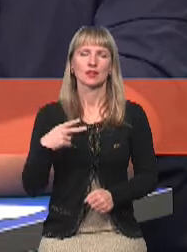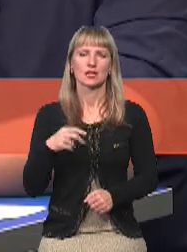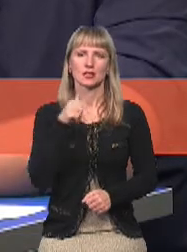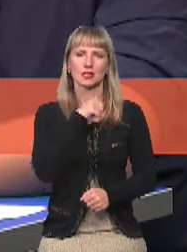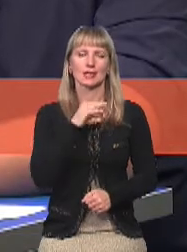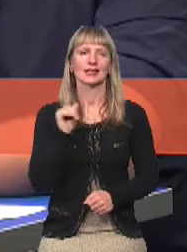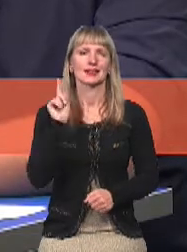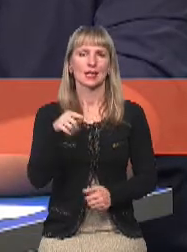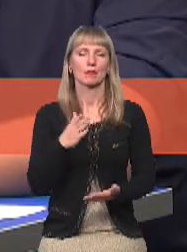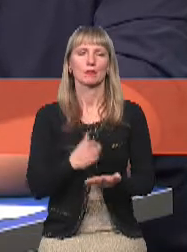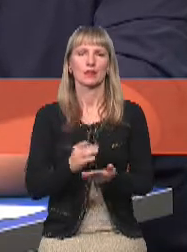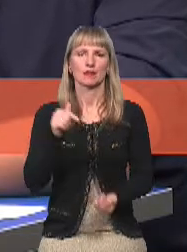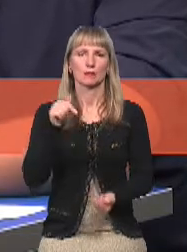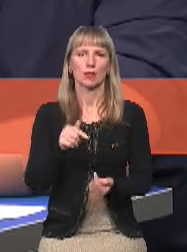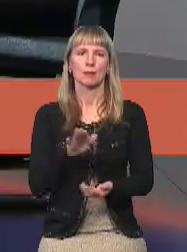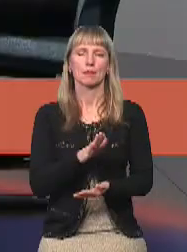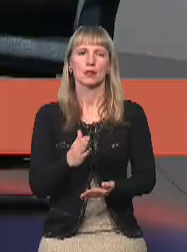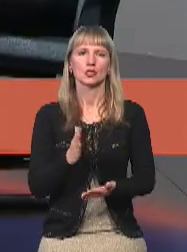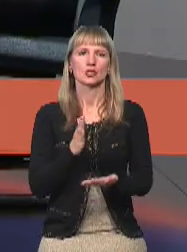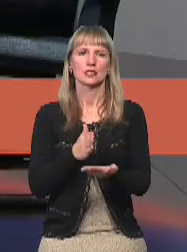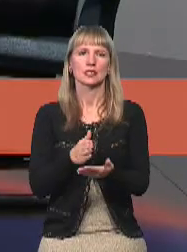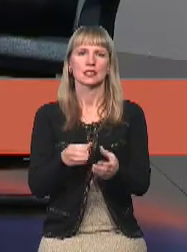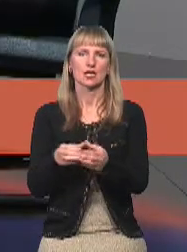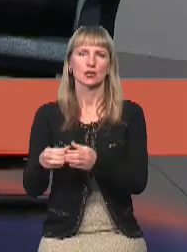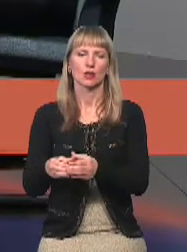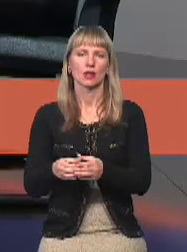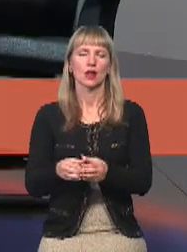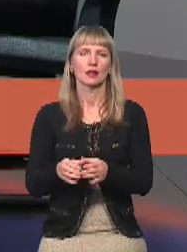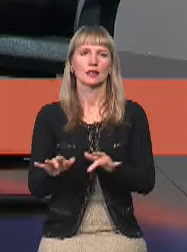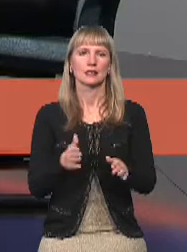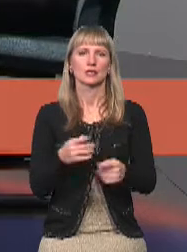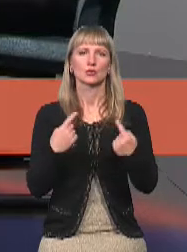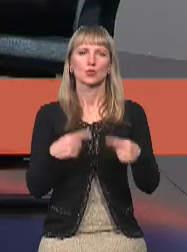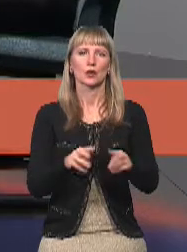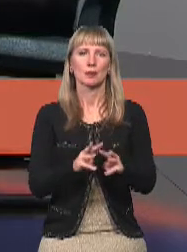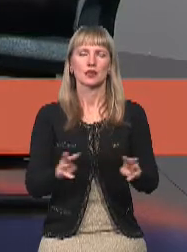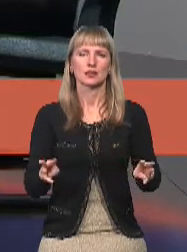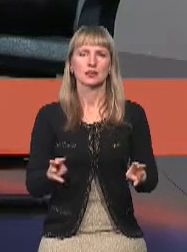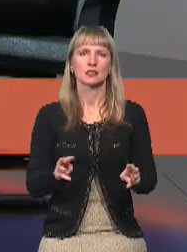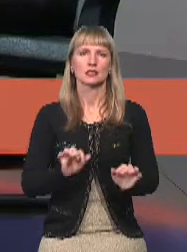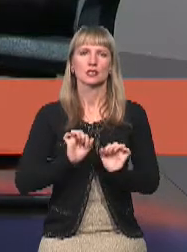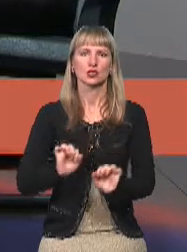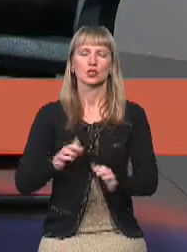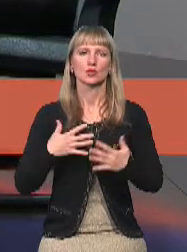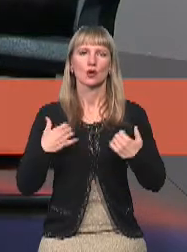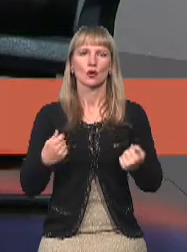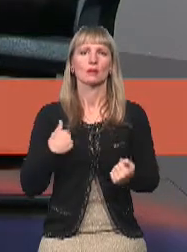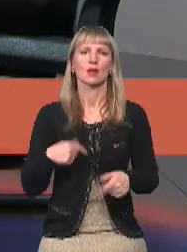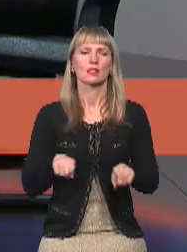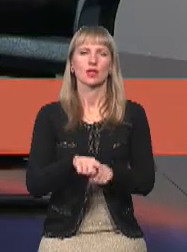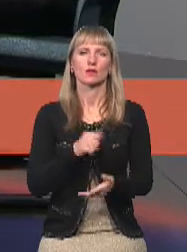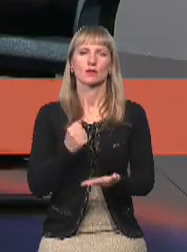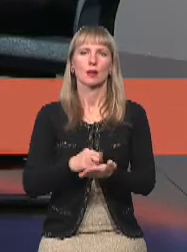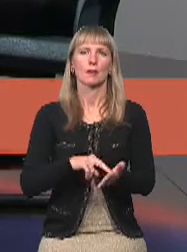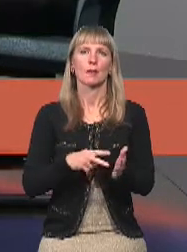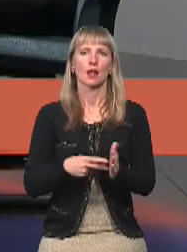2020 рік. І там є відповідна міжсекторальна взаємодія з іншими міністерствами. У Міністерстві охорони здоров'я ми також затверджували